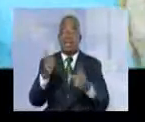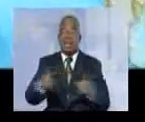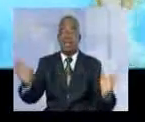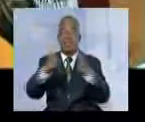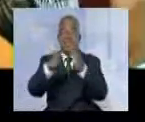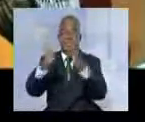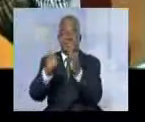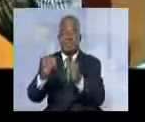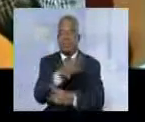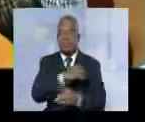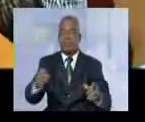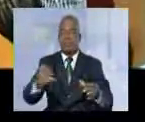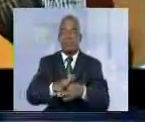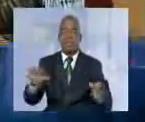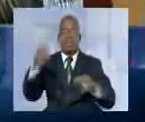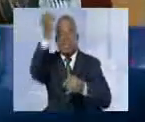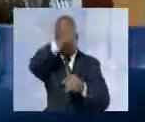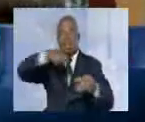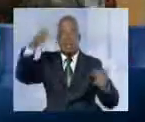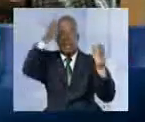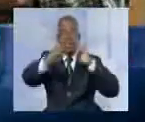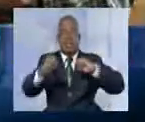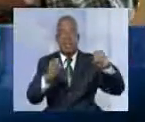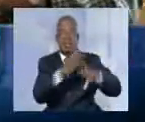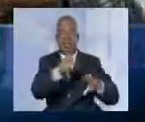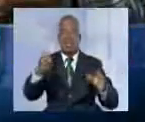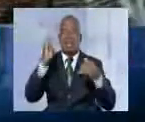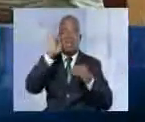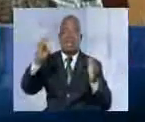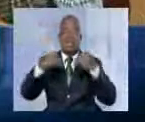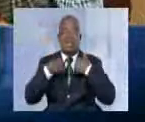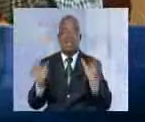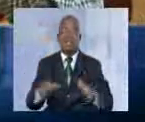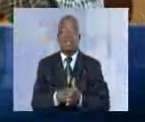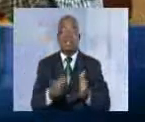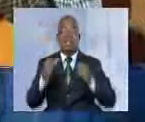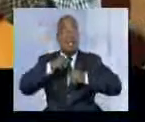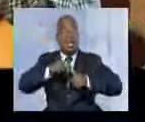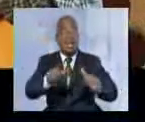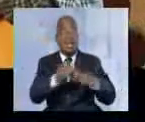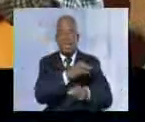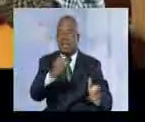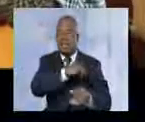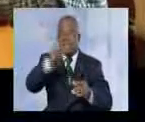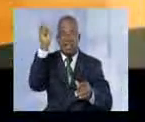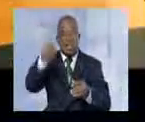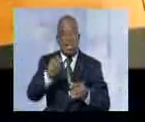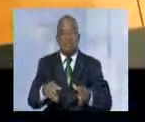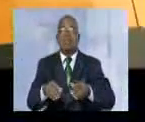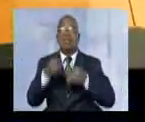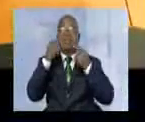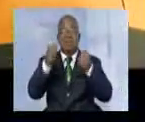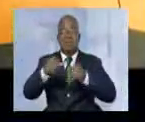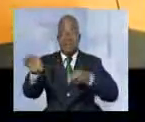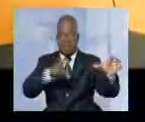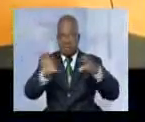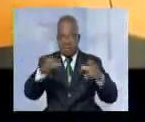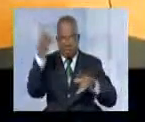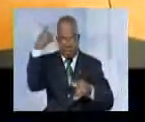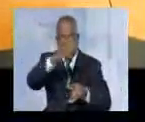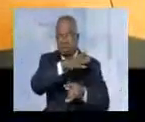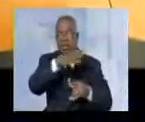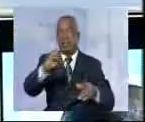l'Ouest. Irina Bokova avait insisté auprès du président de la République sur l'urgence d'accélérer le partage du savoir dans le pays et